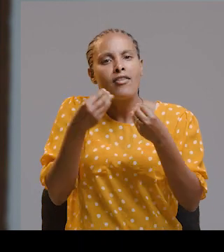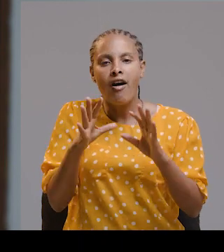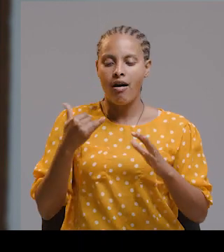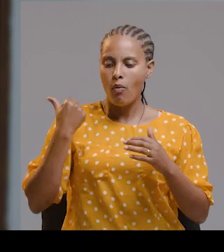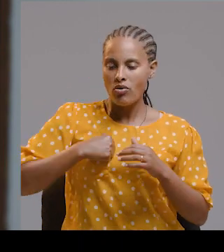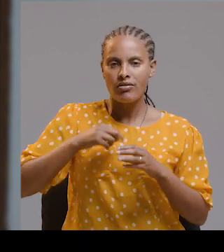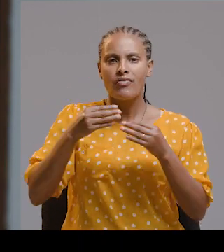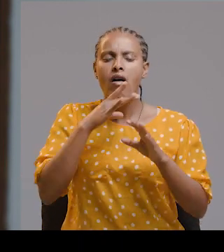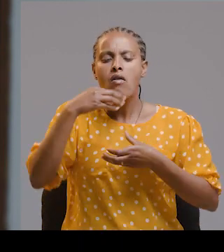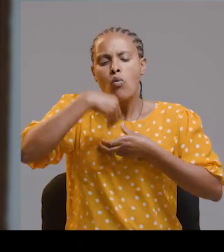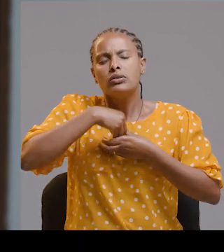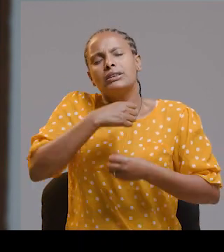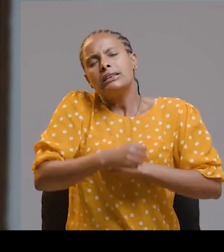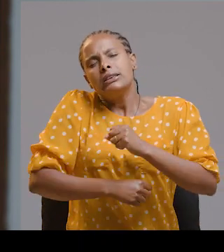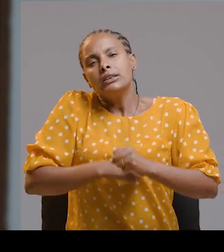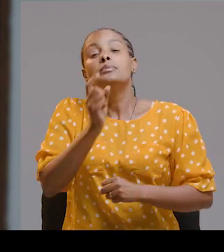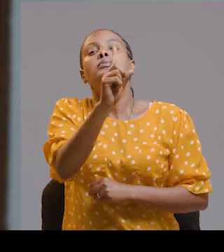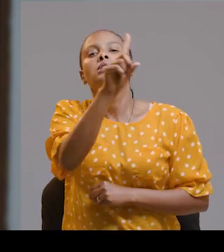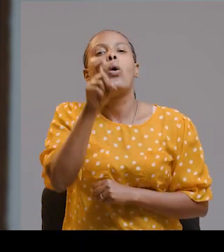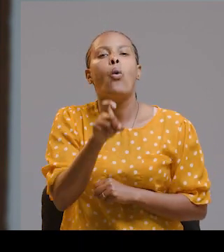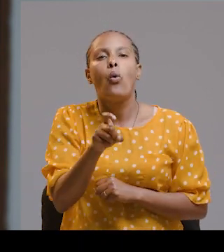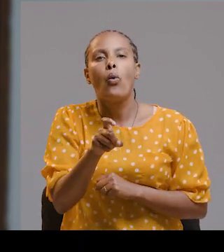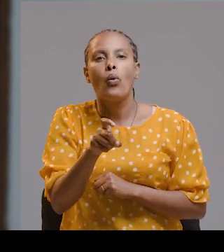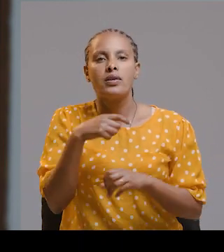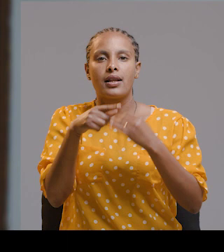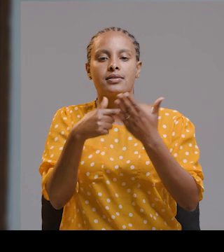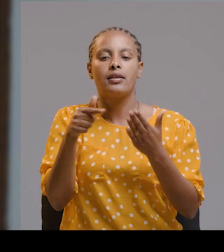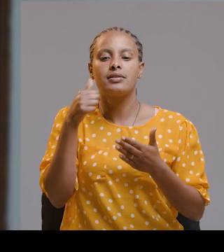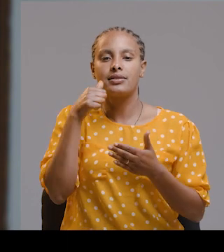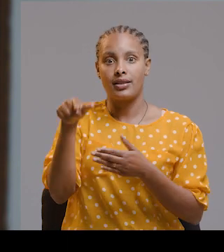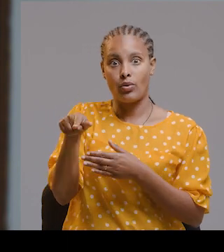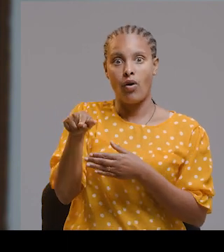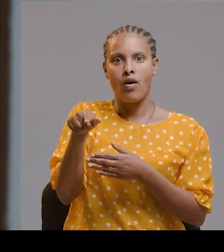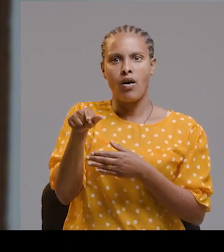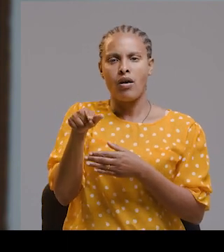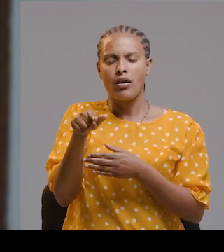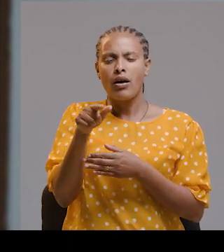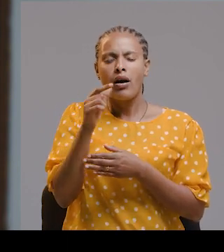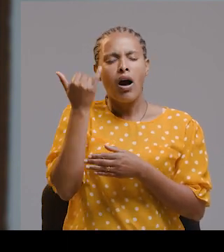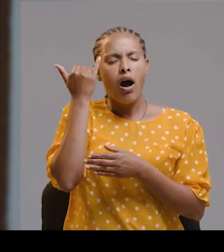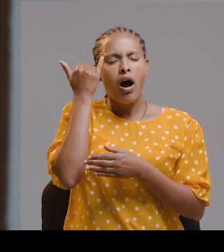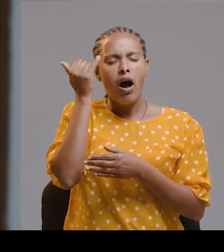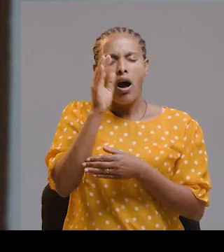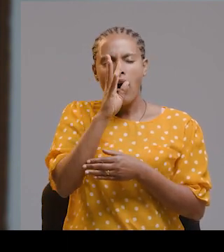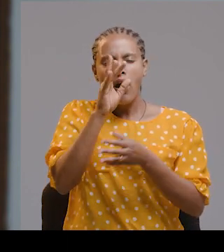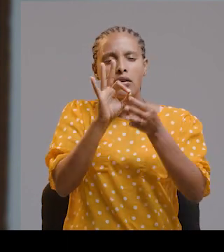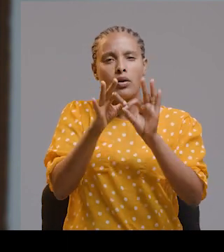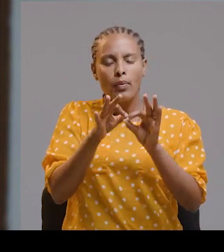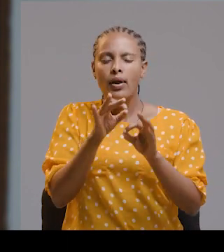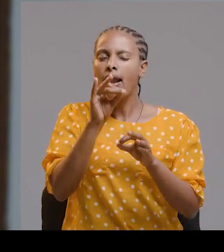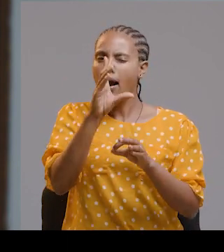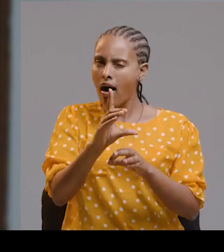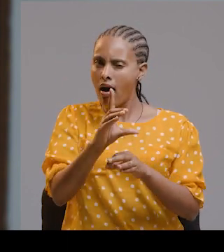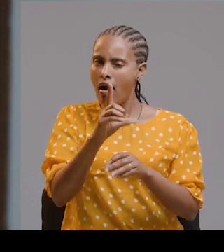የተረዳችው ውስጧ ምን አይነት ስሜት ነው የፈጠረው የሚለው ነገር ነው ስለዚህ ለዚህ ልጅ ለምሳሌ ያህል የፈጠረው ትርጓሜ